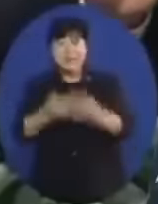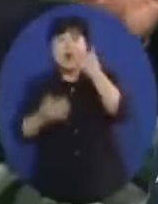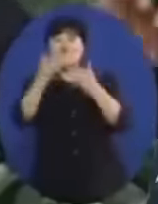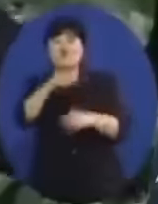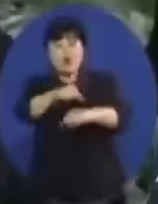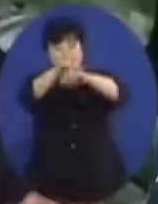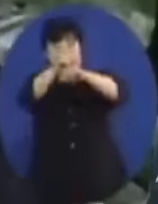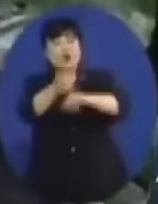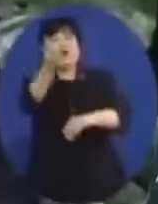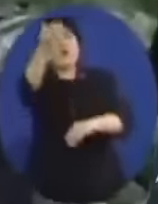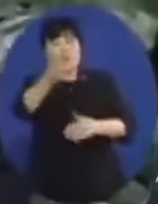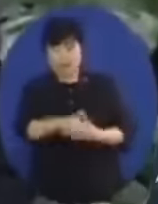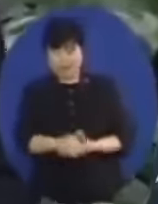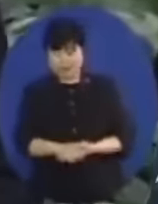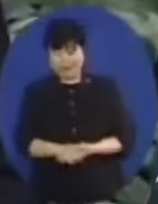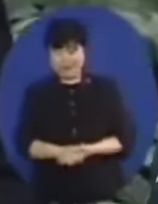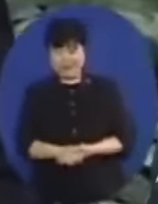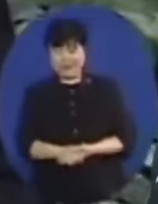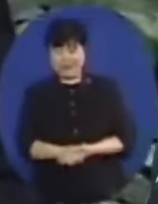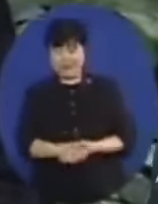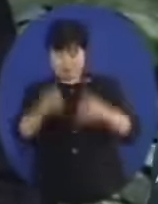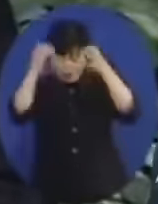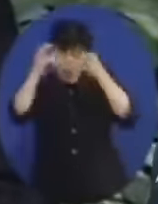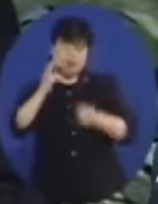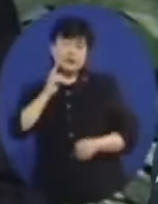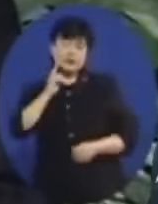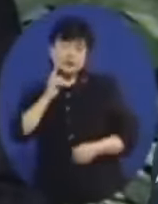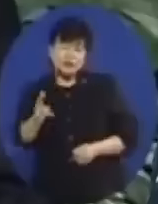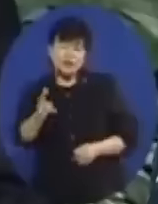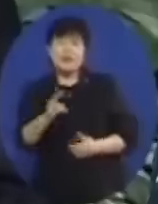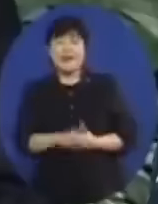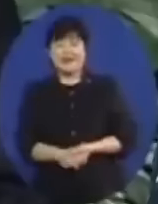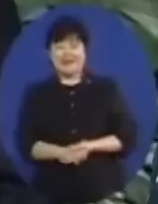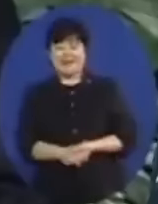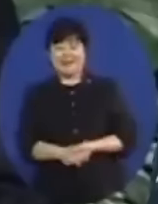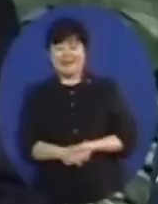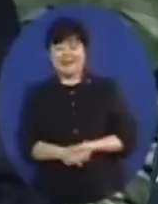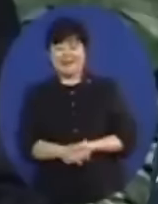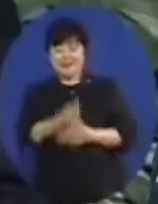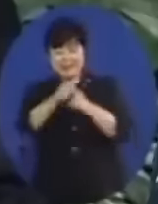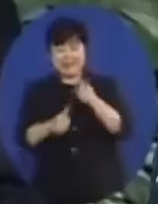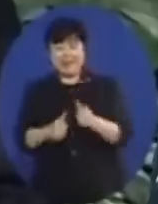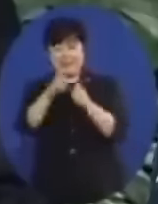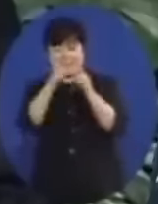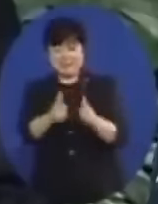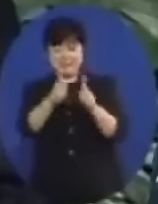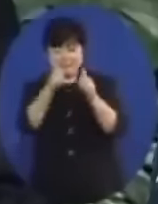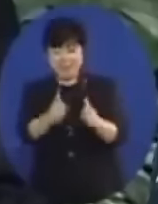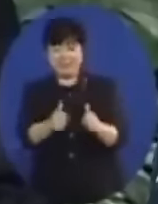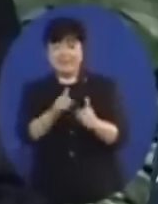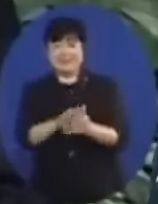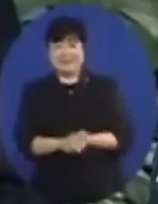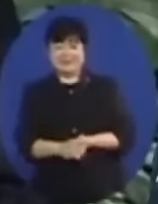것이죠. 그 고통이 말로 다할 수 없습니다. 하나님의 심판이